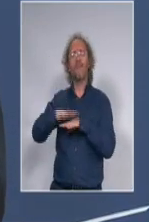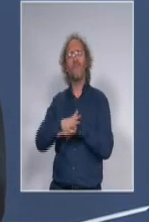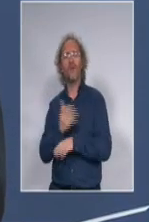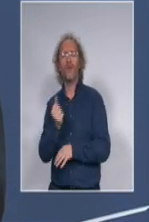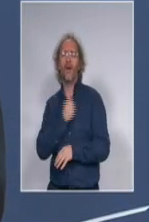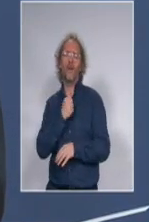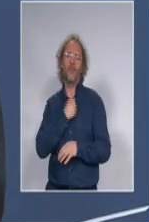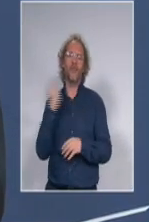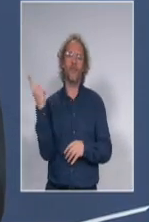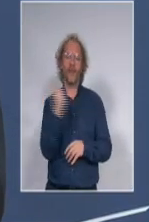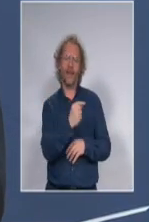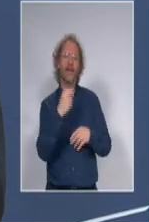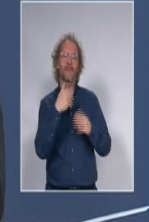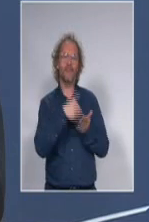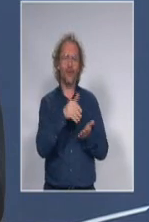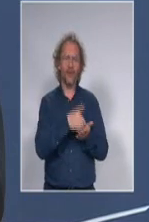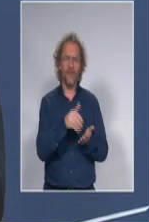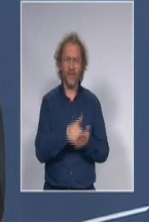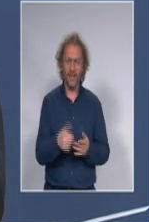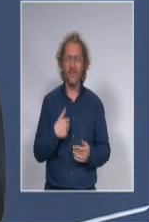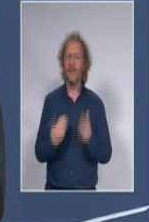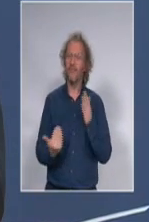Penzioneri, nemojte da izlazite, molim vas kao Boga.